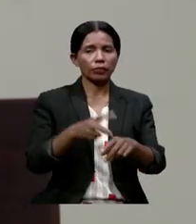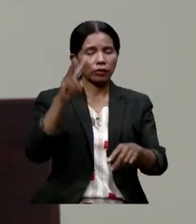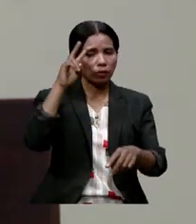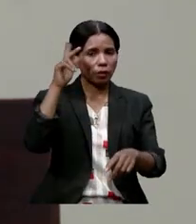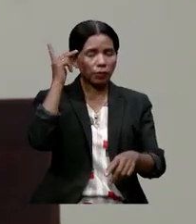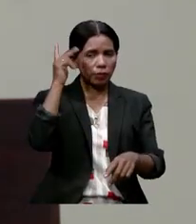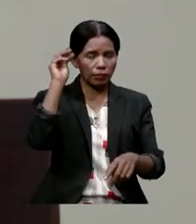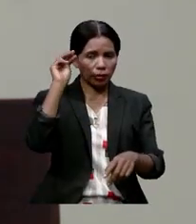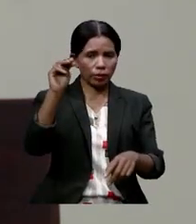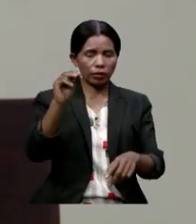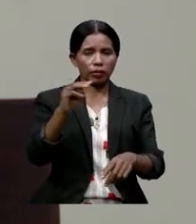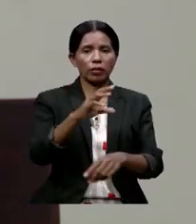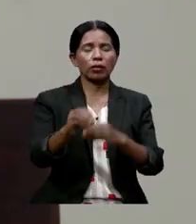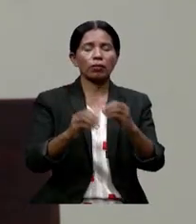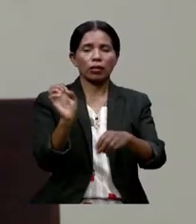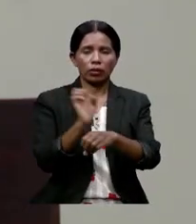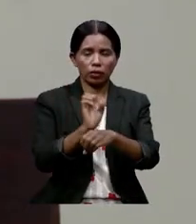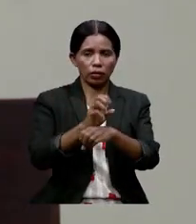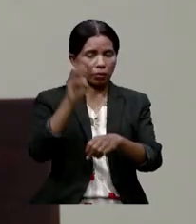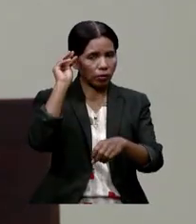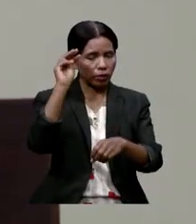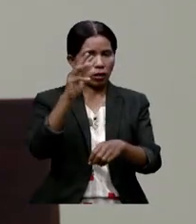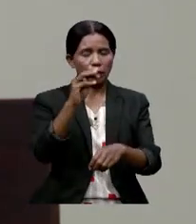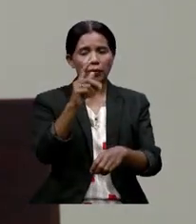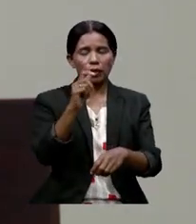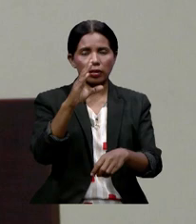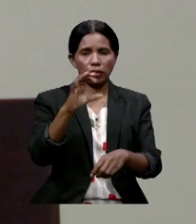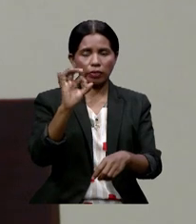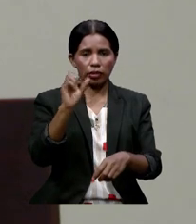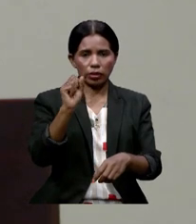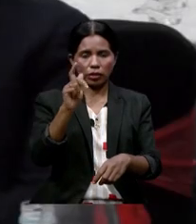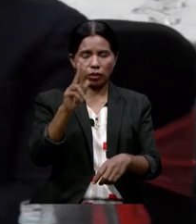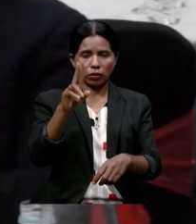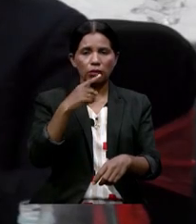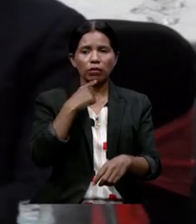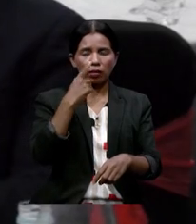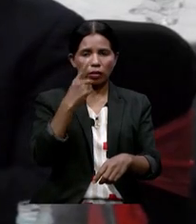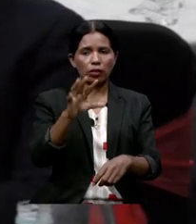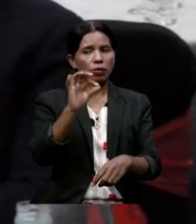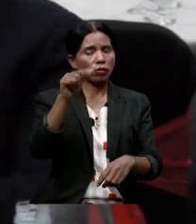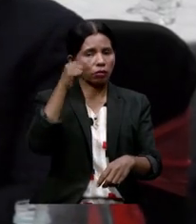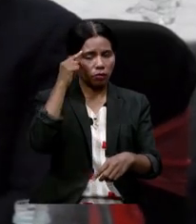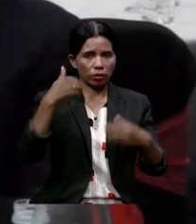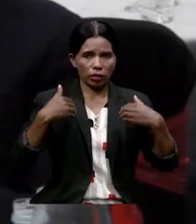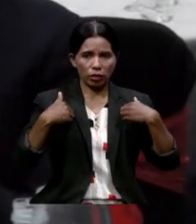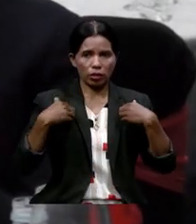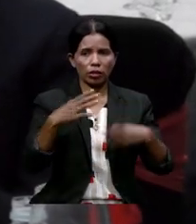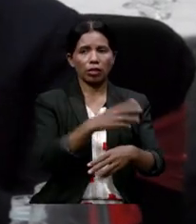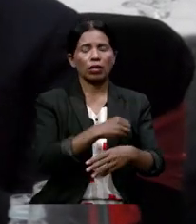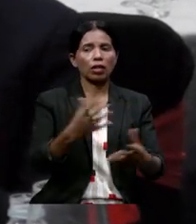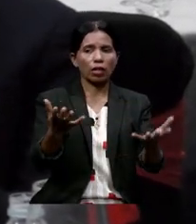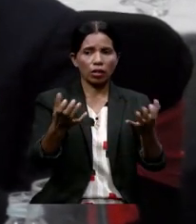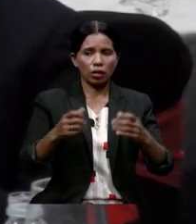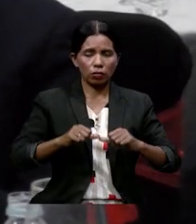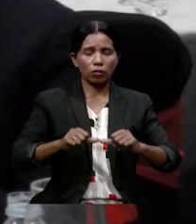ministro, ministro coordenador asunto ekonomiku, no ministro turismo no ambiente Francisco Calvo Adilai hateten, no no governo iha komitmento hodi dudu setor